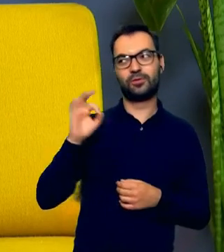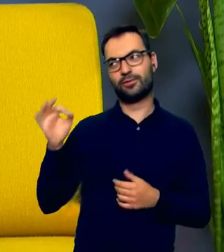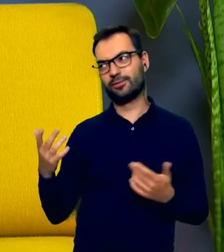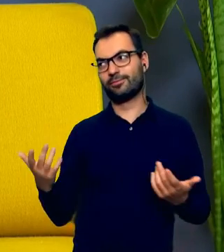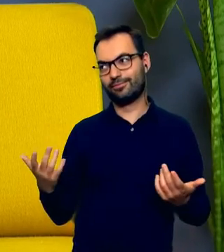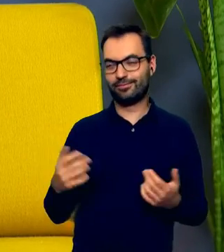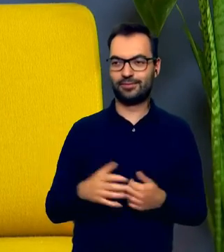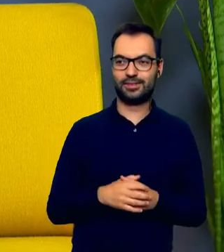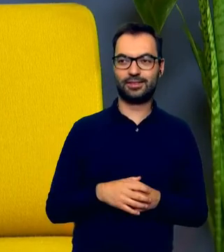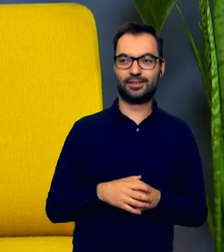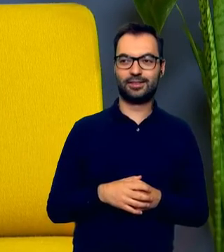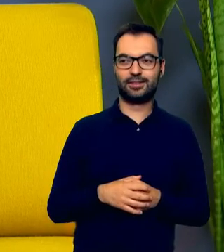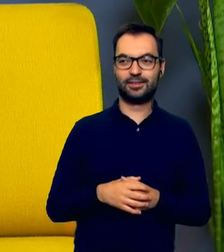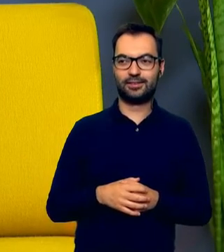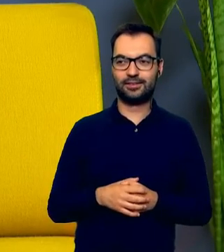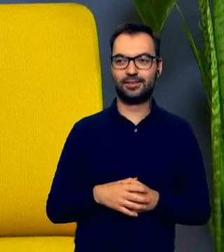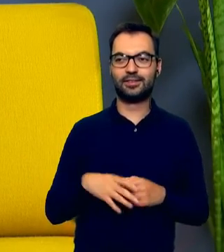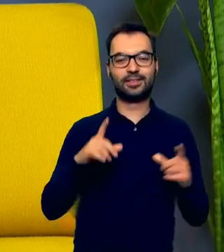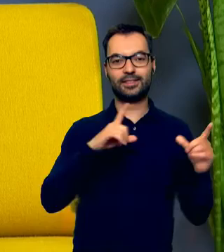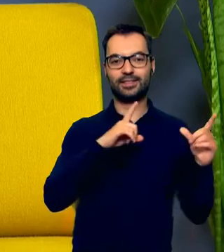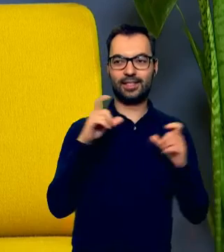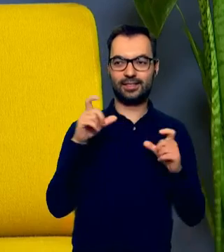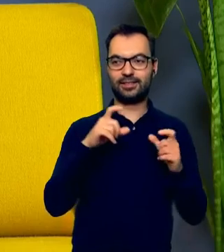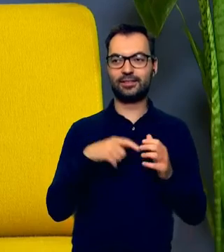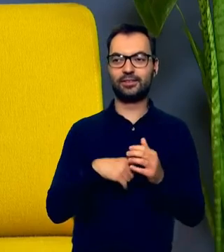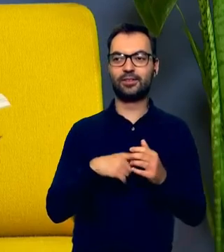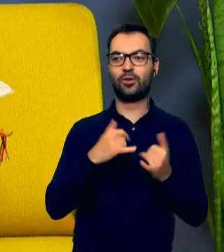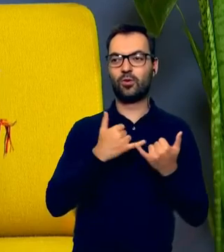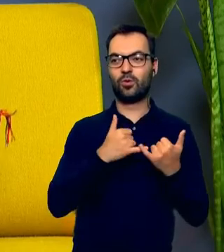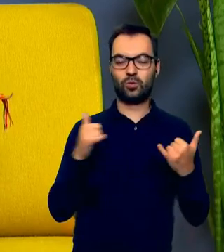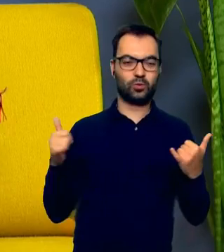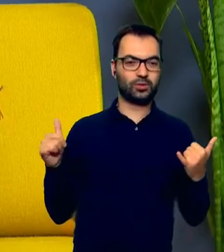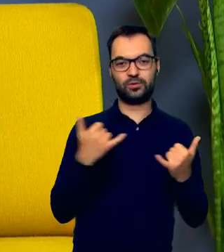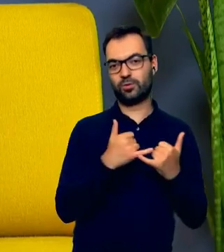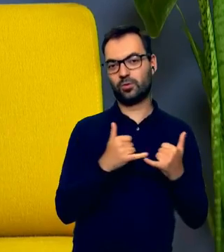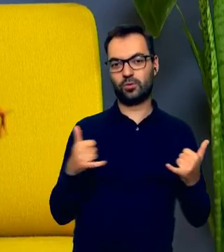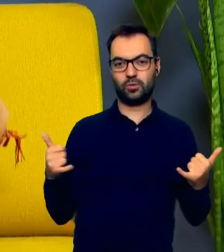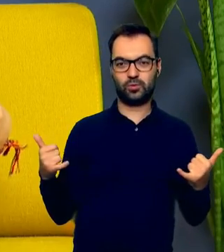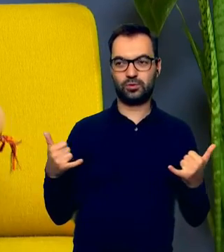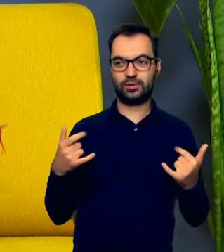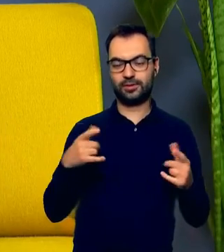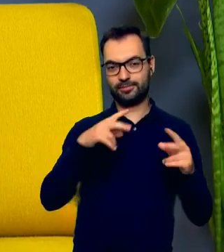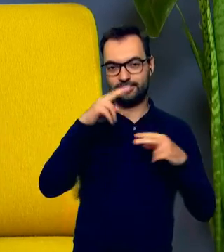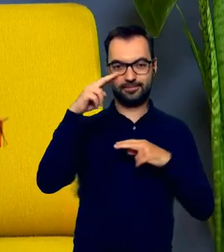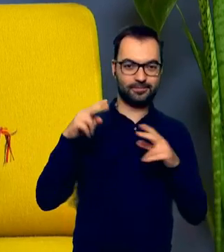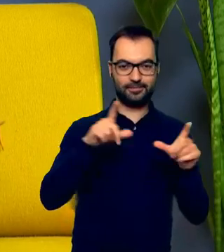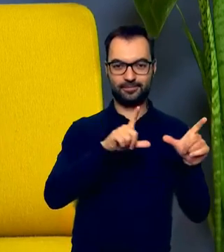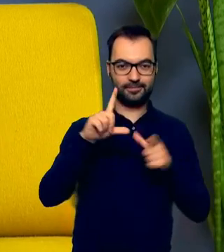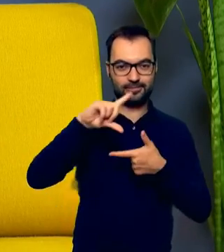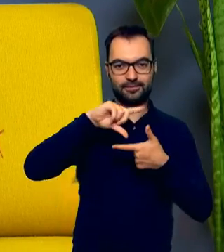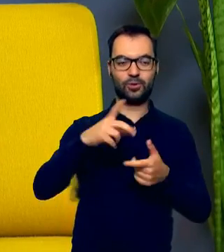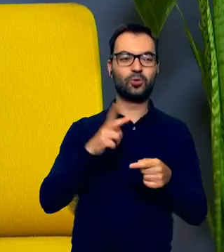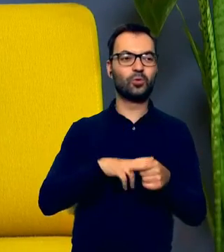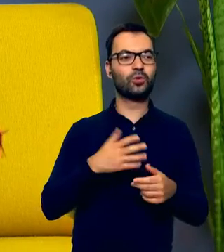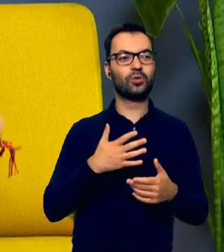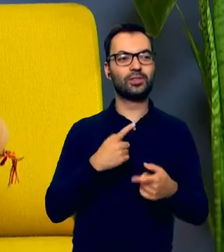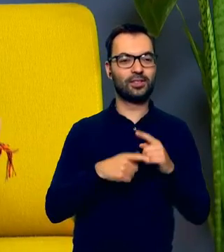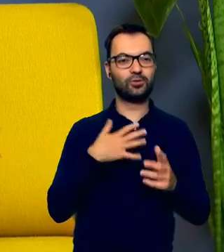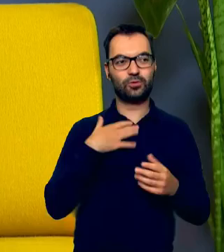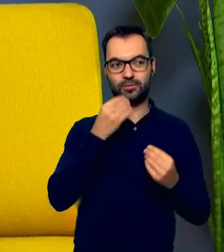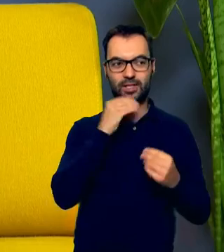Magda. Tak, tak, tak. Nie dzielimy się. I sesje zdjęciowe w różnych, naprawdę różnych ujęciach. W której formule się